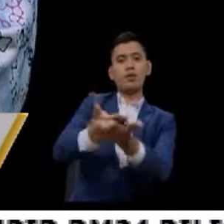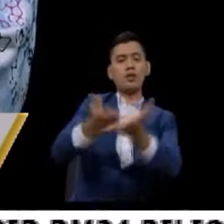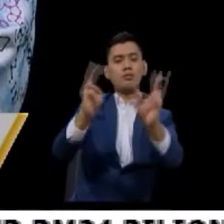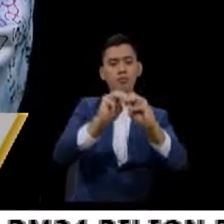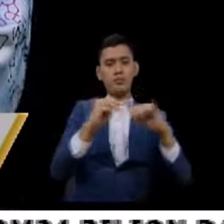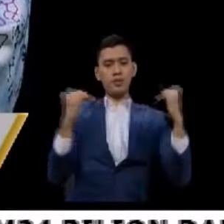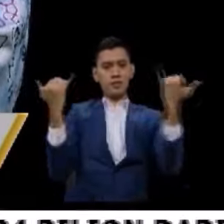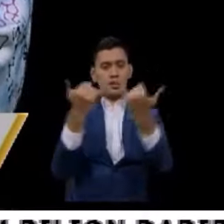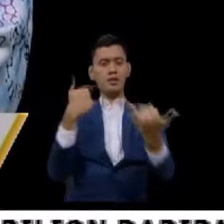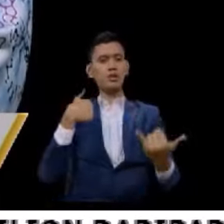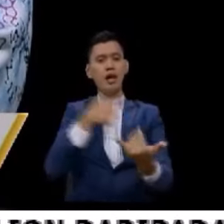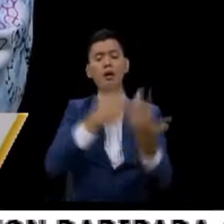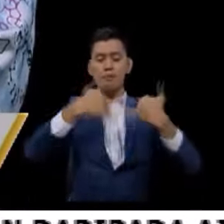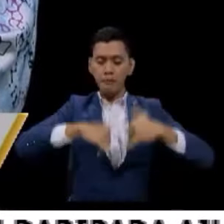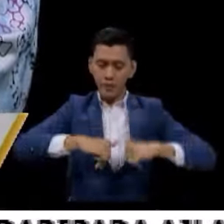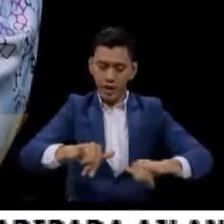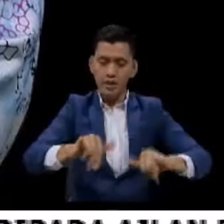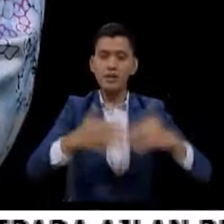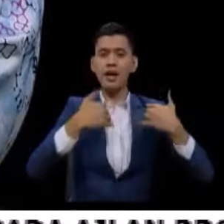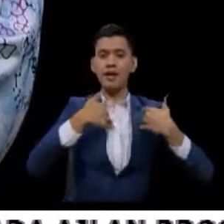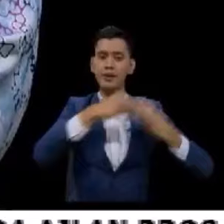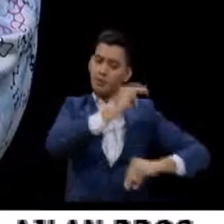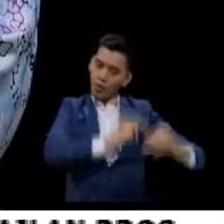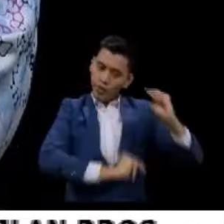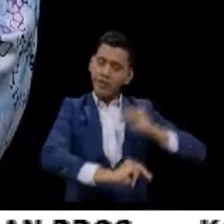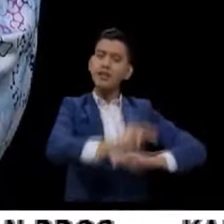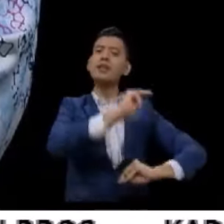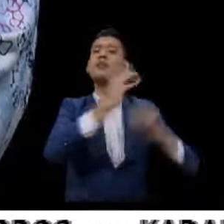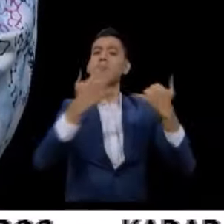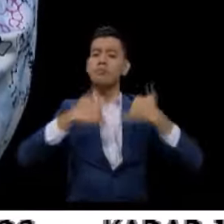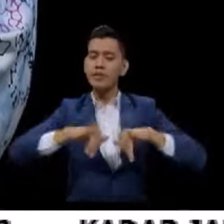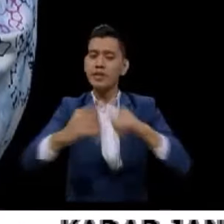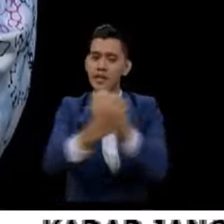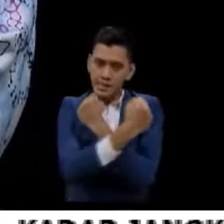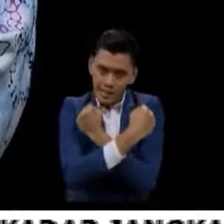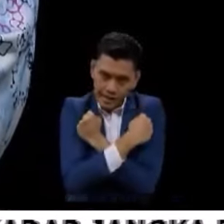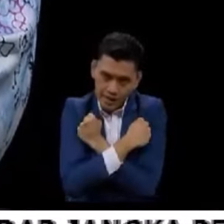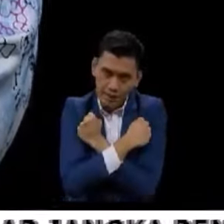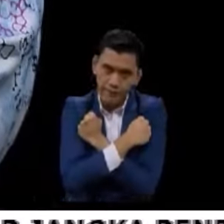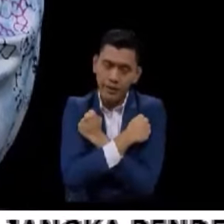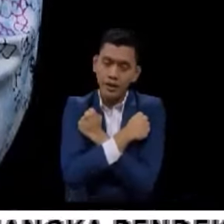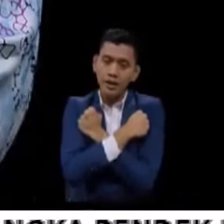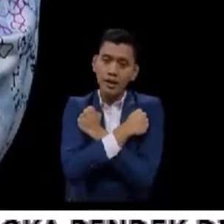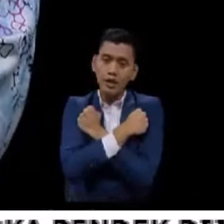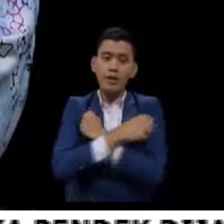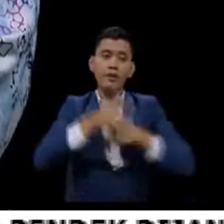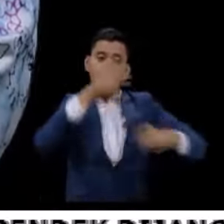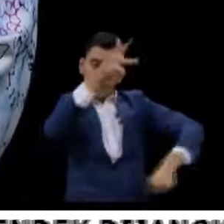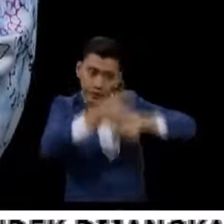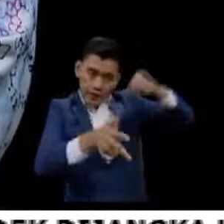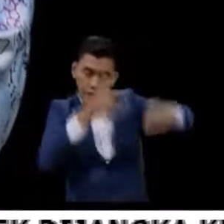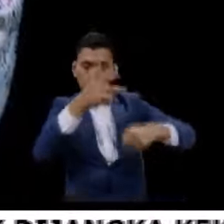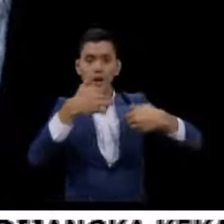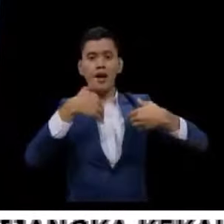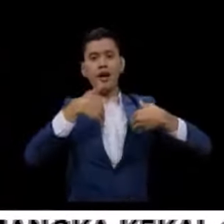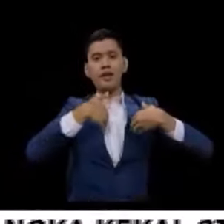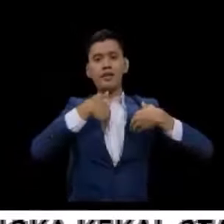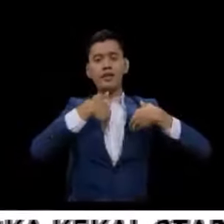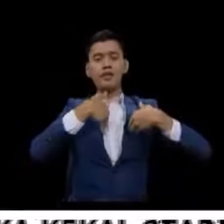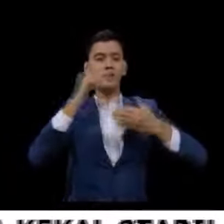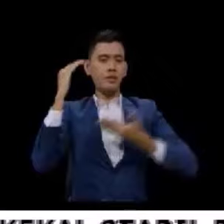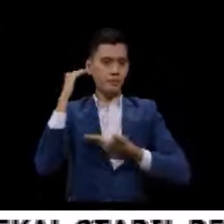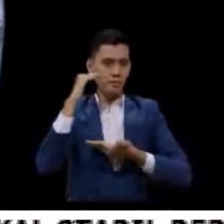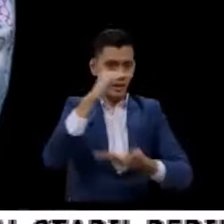kita masyarakat yang masih bermoral masyarakat kita masyarakatnya masih cinta akan kepada film-filmnya ada message contoh